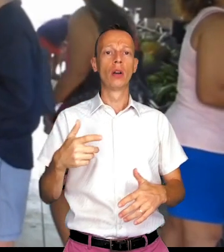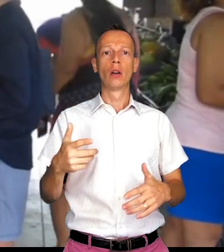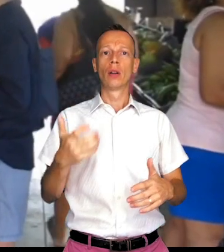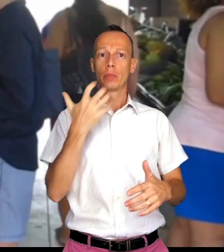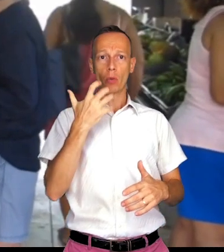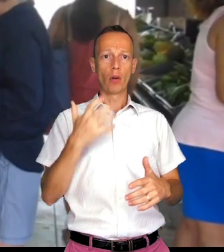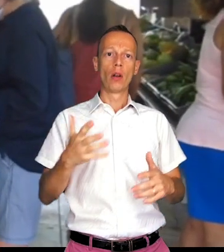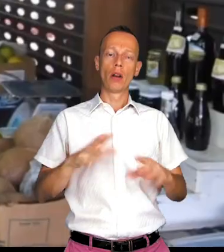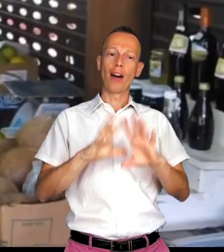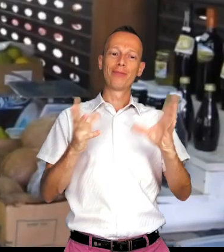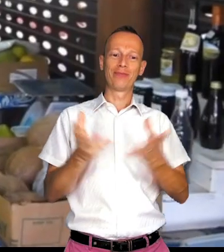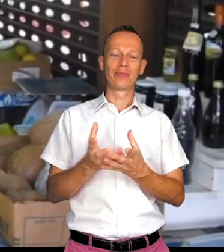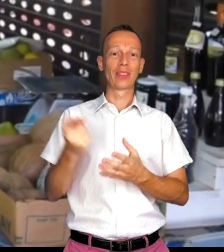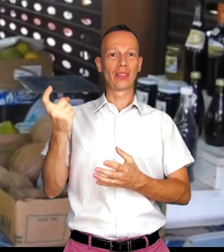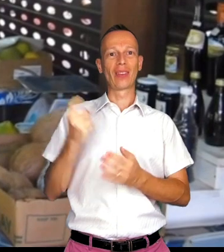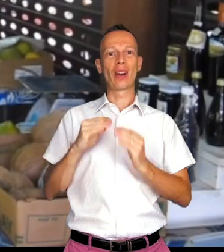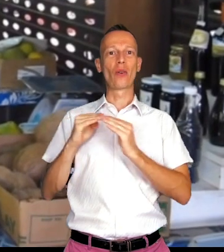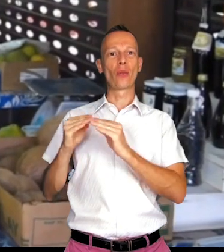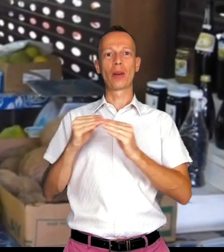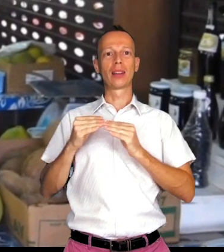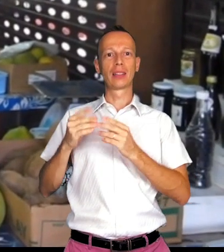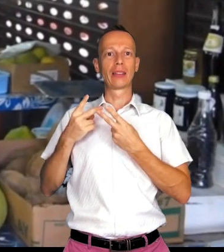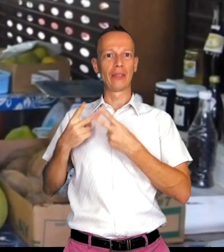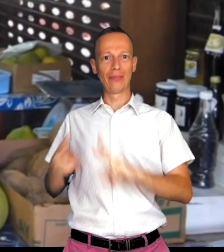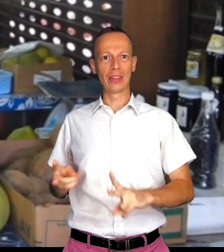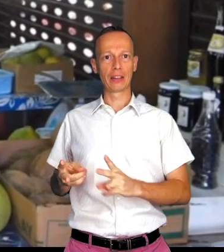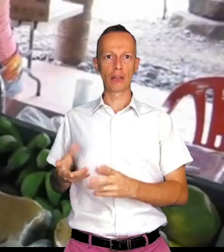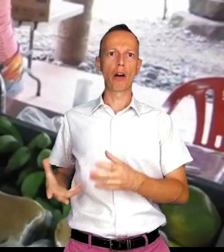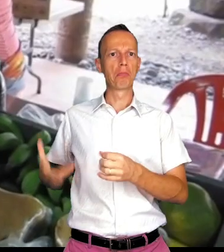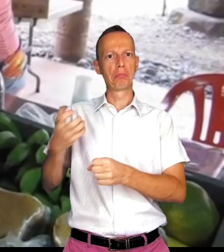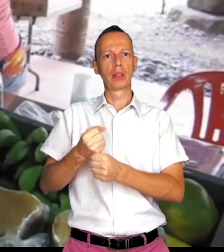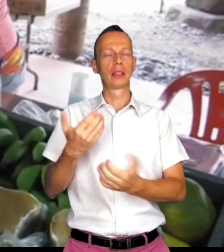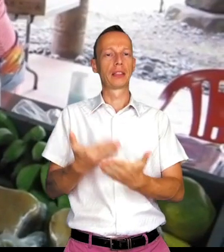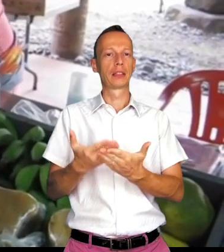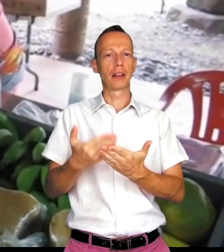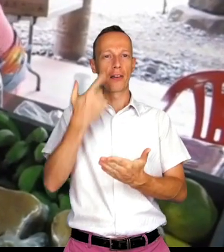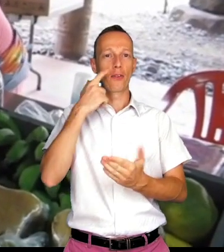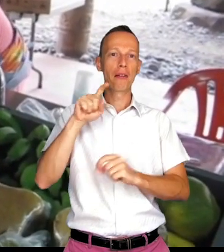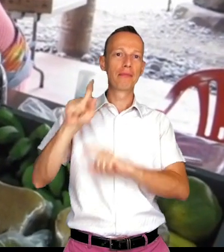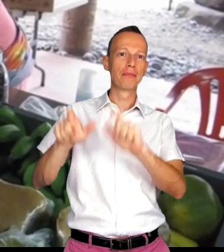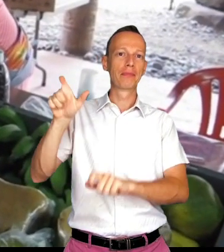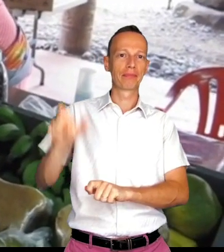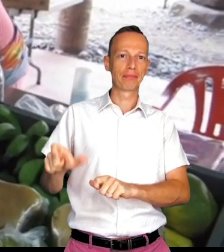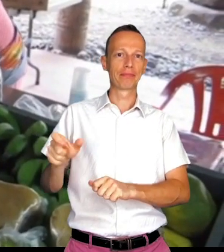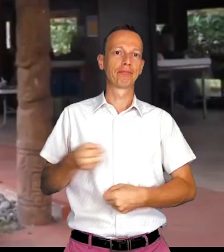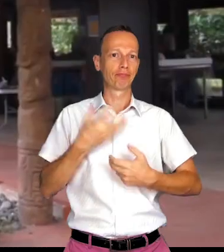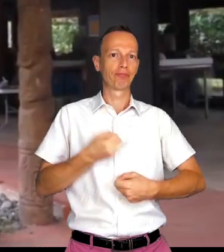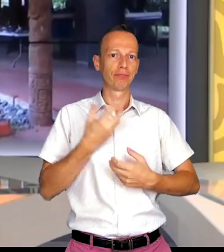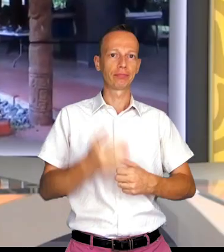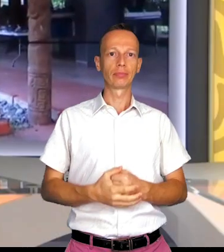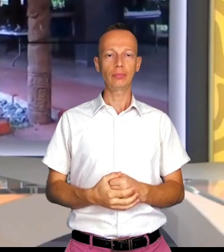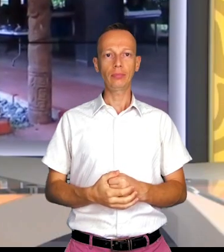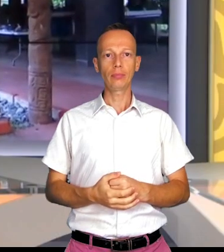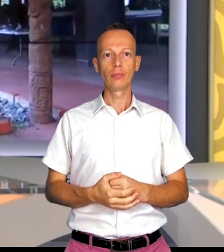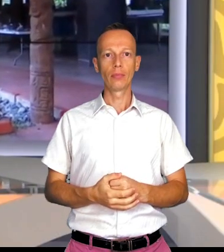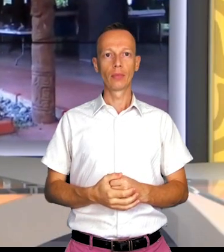La coopérative agricole de l'île en est l'initiatrice. C'est ce qu'explique Marie Pouhetini, maraîchère au micro de notre